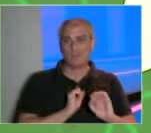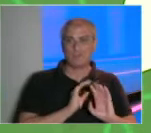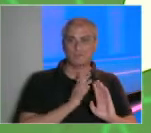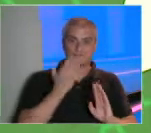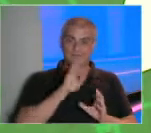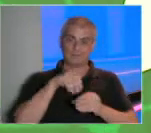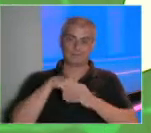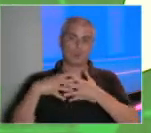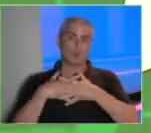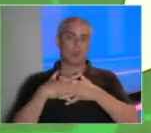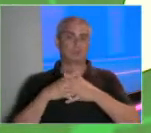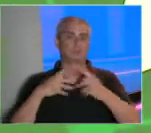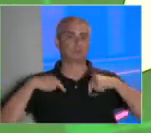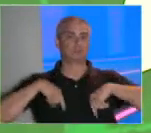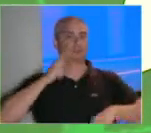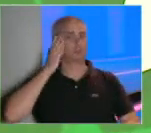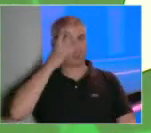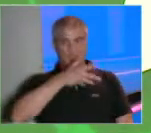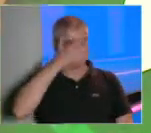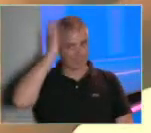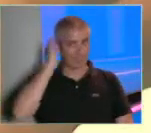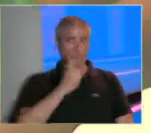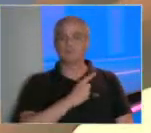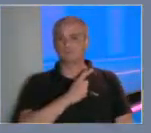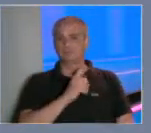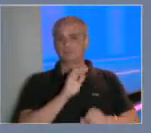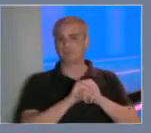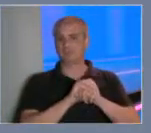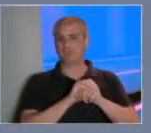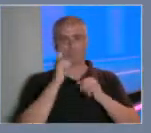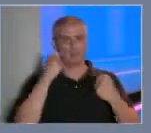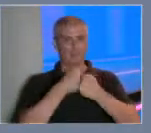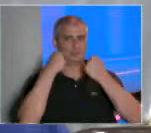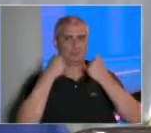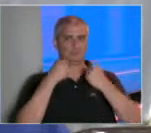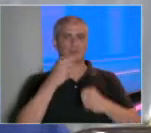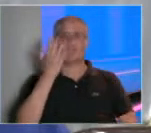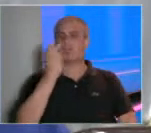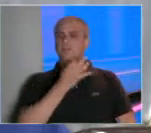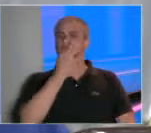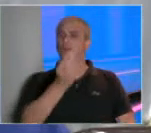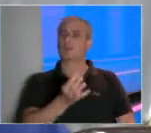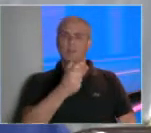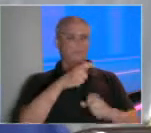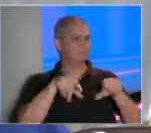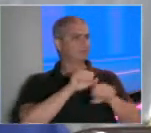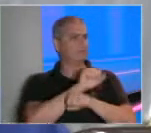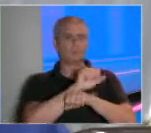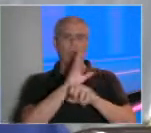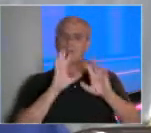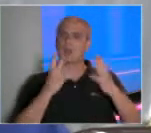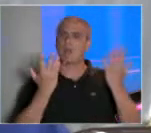מאז שהם בקואליציה. יושב ראש יש עתיד תלם, יאיר לפיד, זיהה את הדיסוננס, הנה. עלתה פה השאלה מספסלי האופוזיציה,